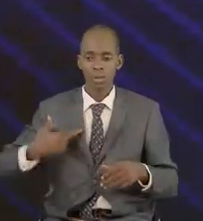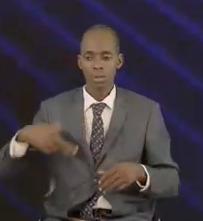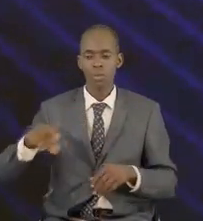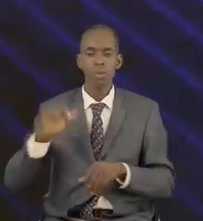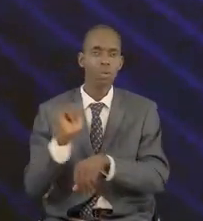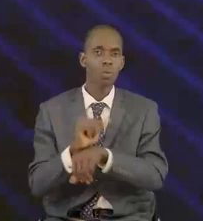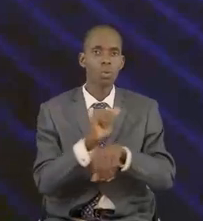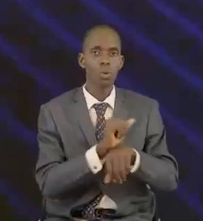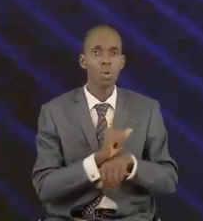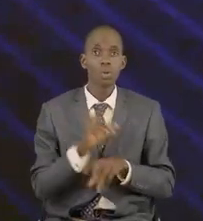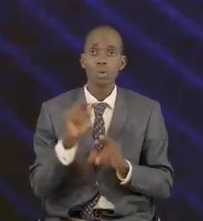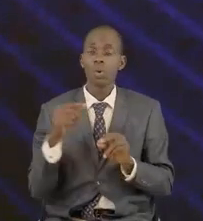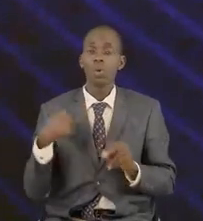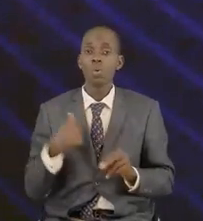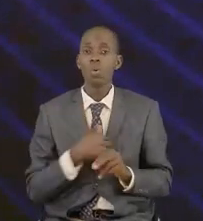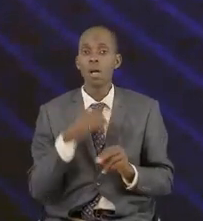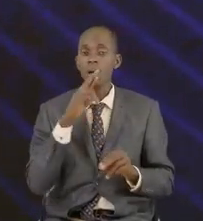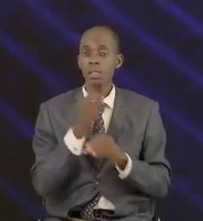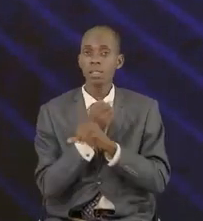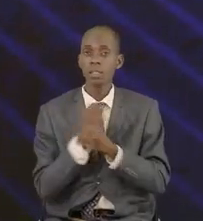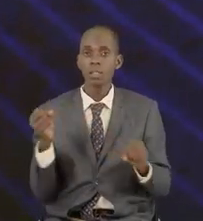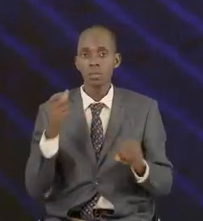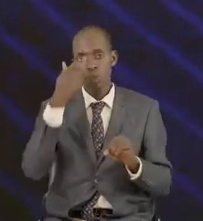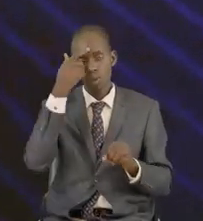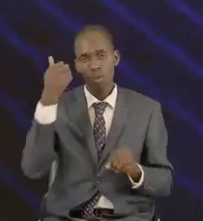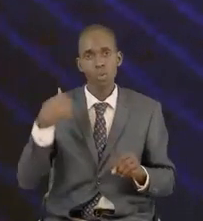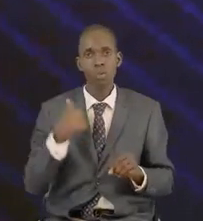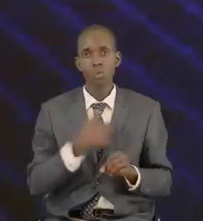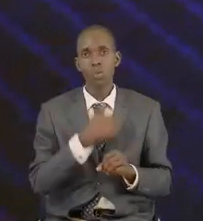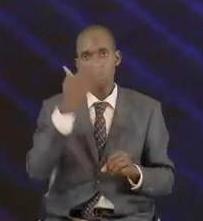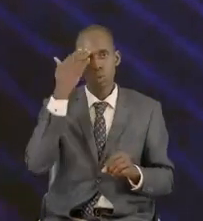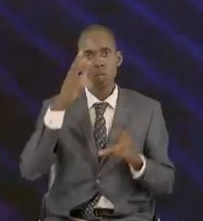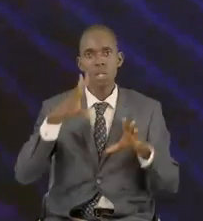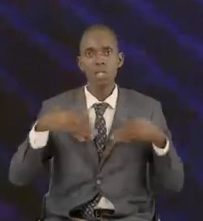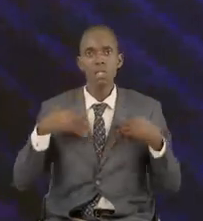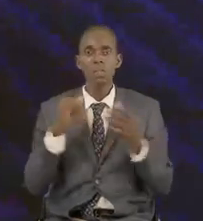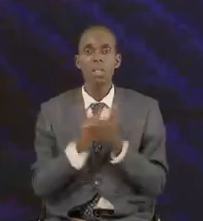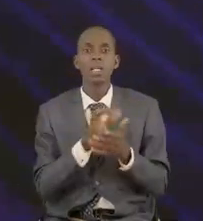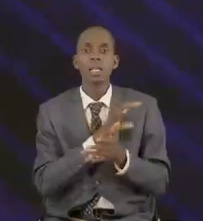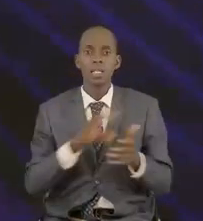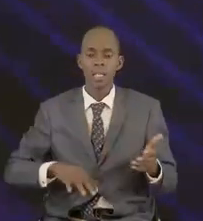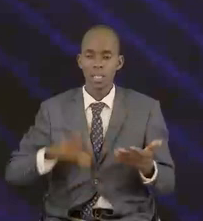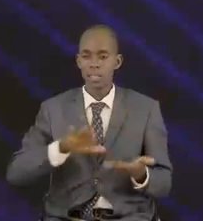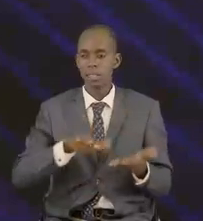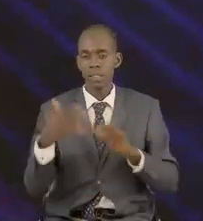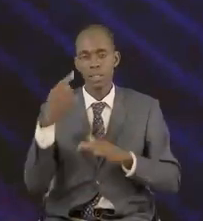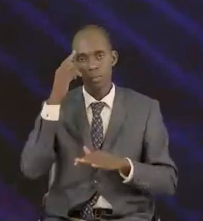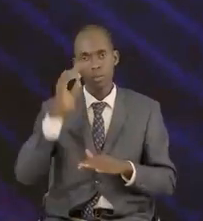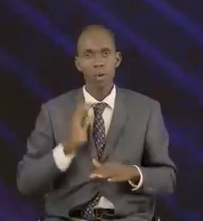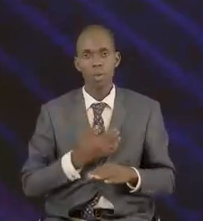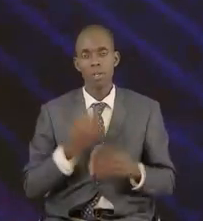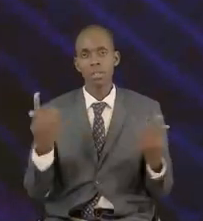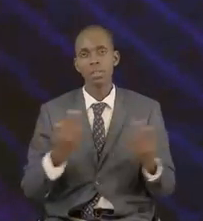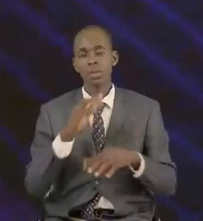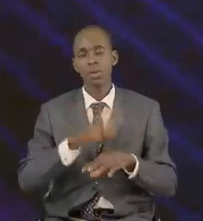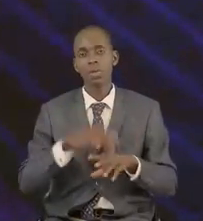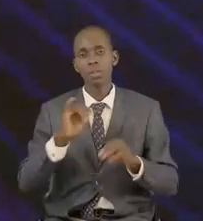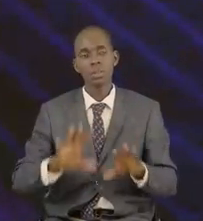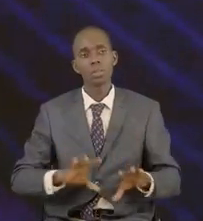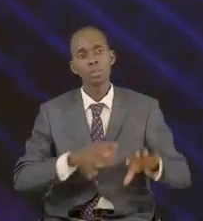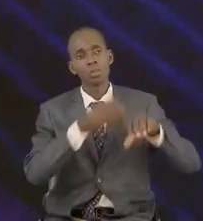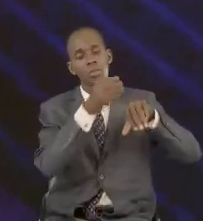sauvés sur le fait que Christ soit mort pour nos péchés à la croix de calvaire et à cause de